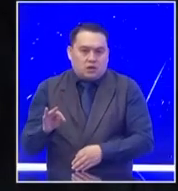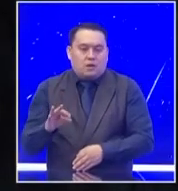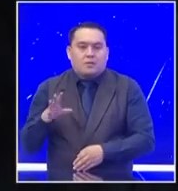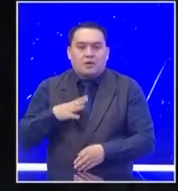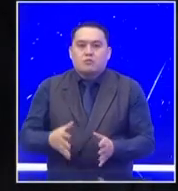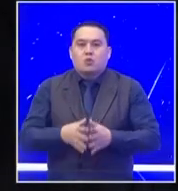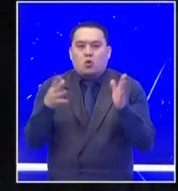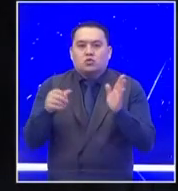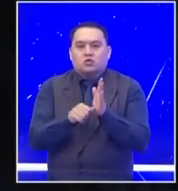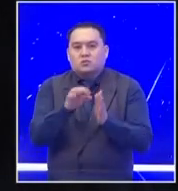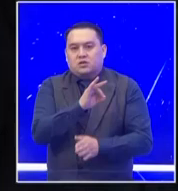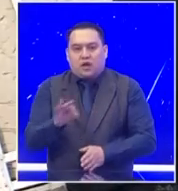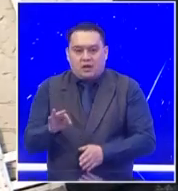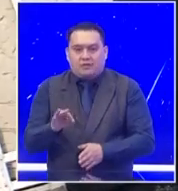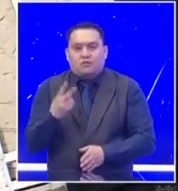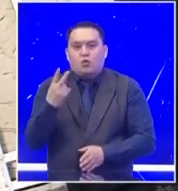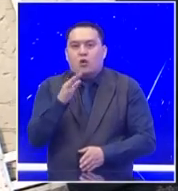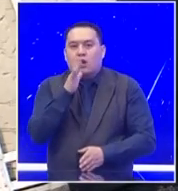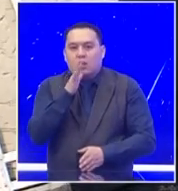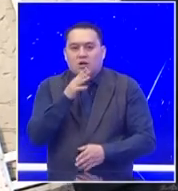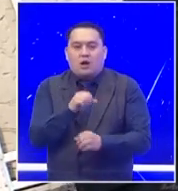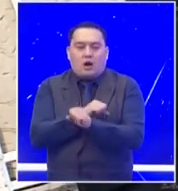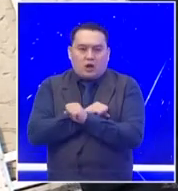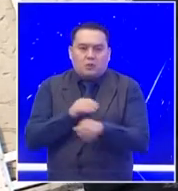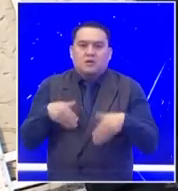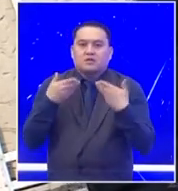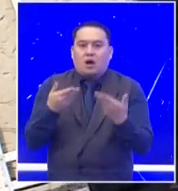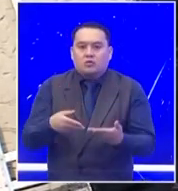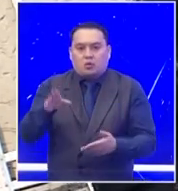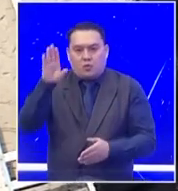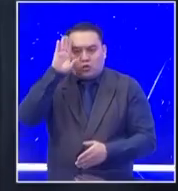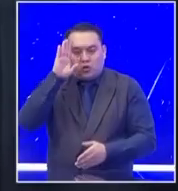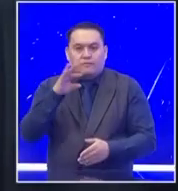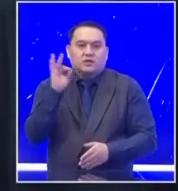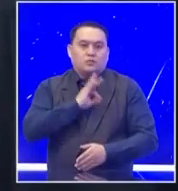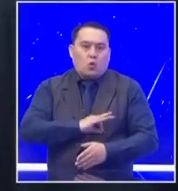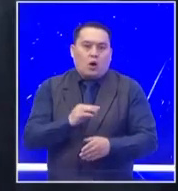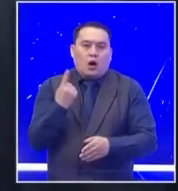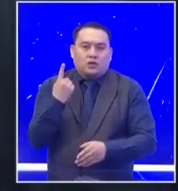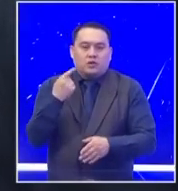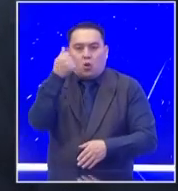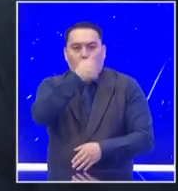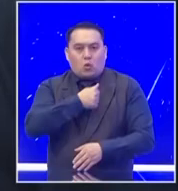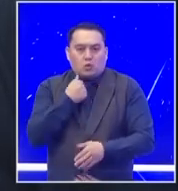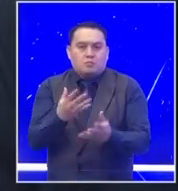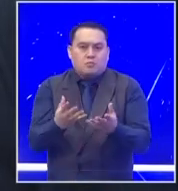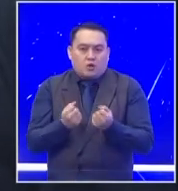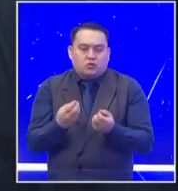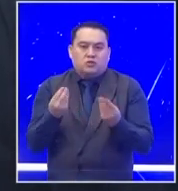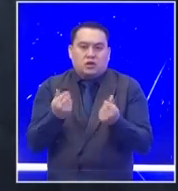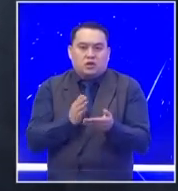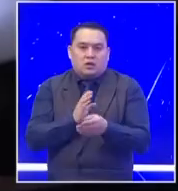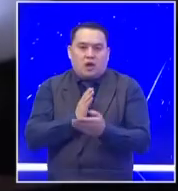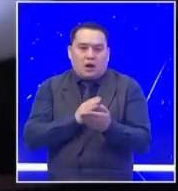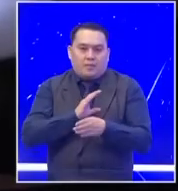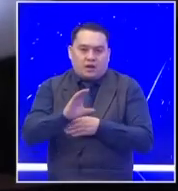составила чуть более 6%. Из 2 лет кредитных каникул, предоставленных мужчине, он воспользовался 1 годом, а полученные деньги направил